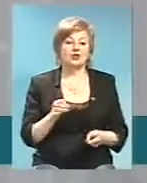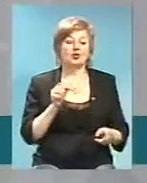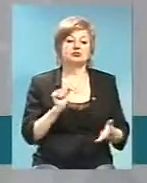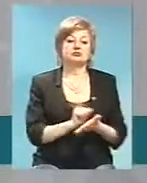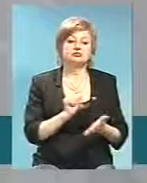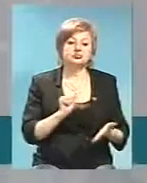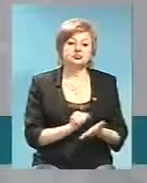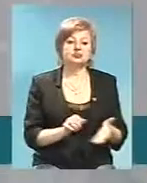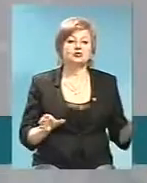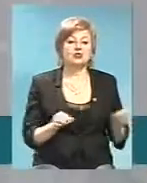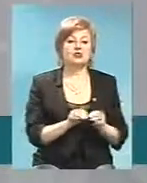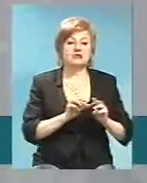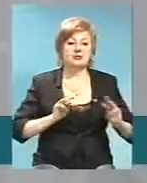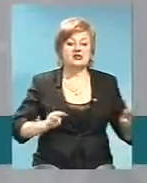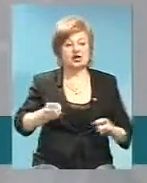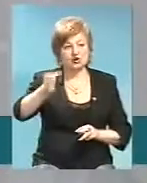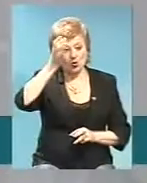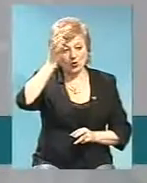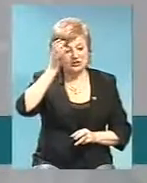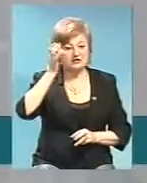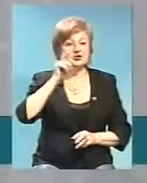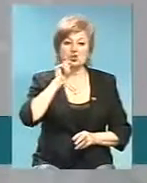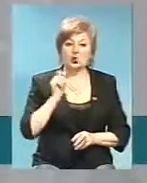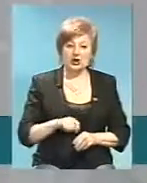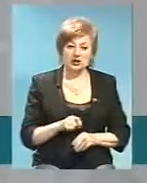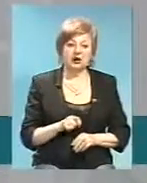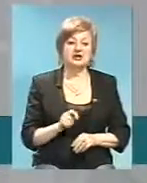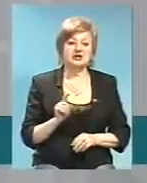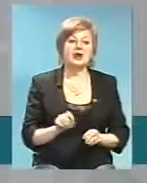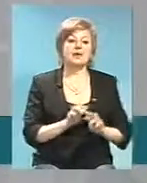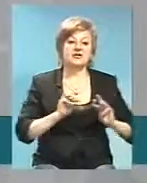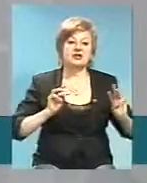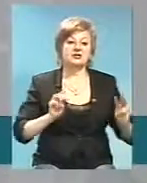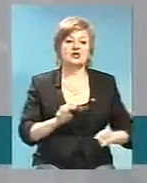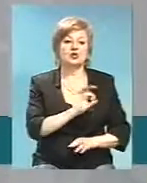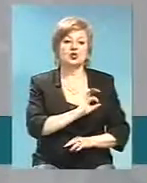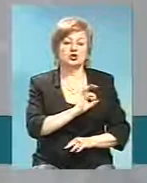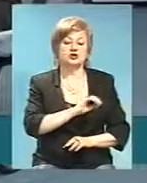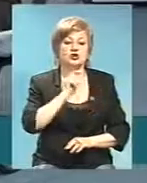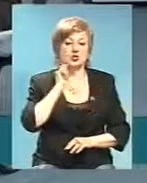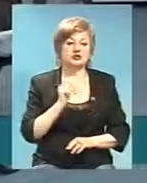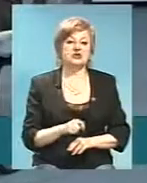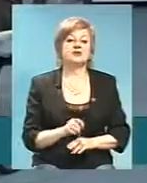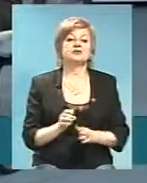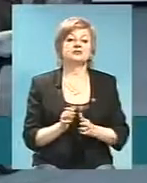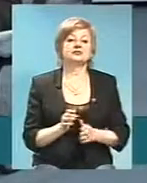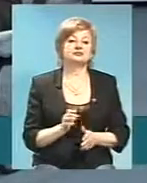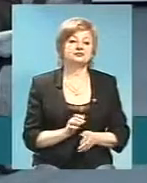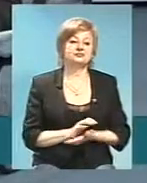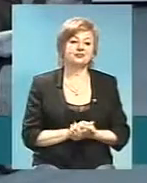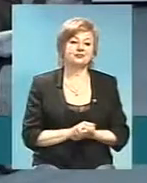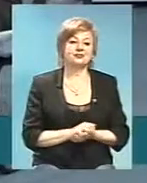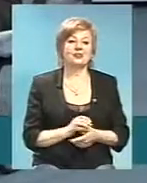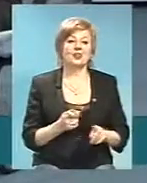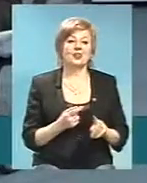опрацьовується спільно Міністерством освіти і науки України та Міністерством юстиції України. Скажіть, будь ласка, от зараз єдиний